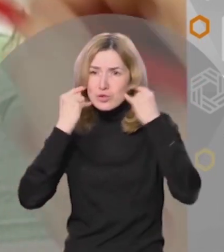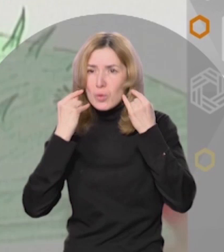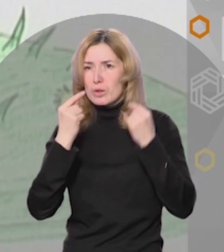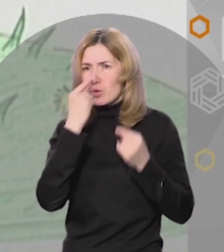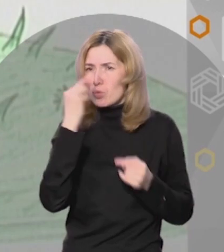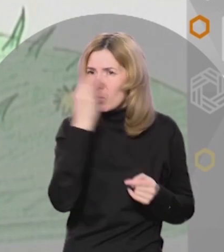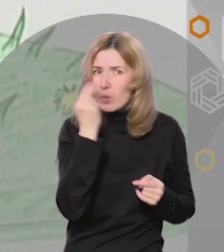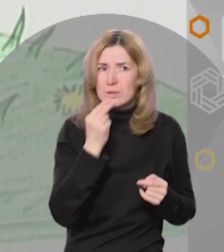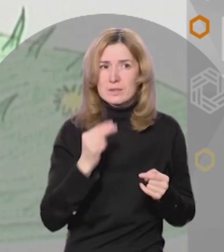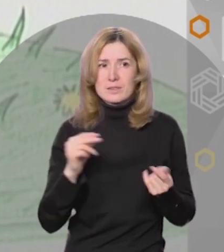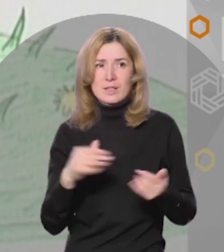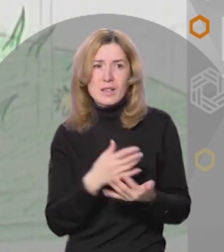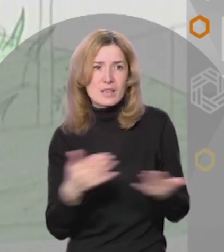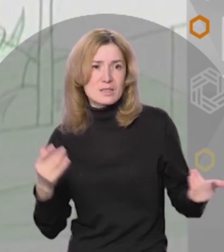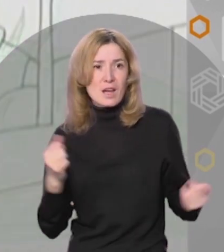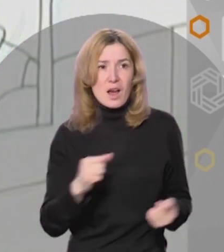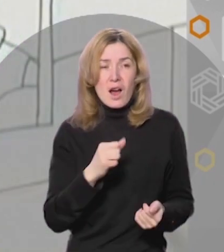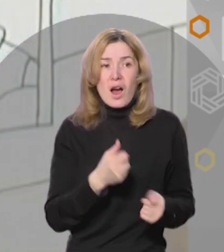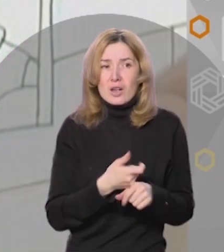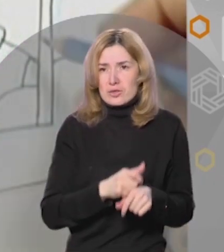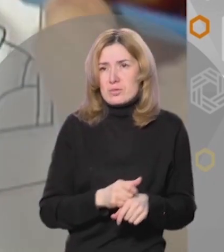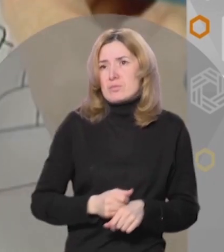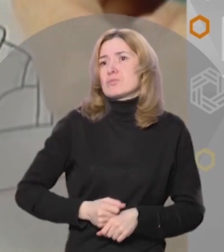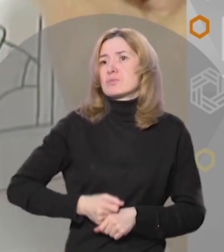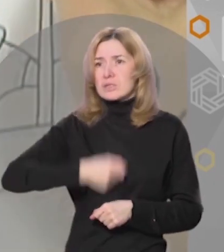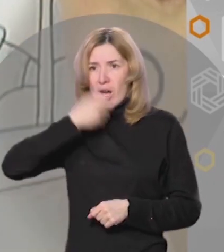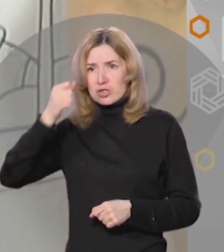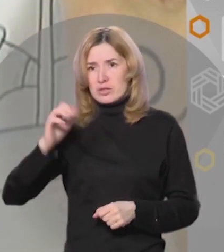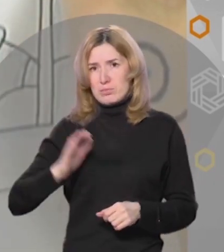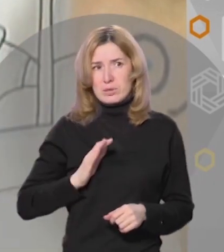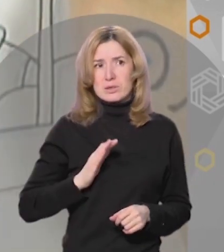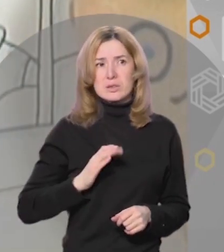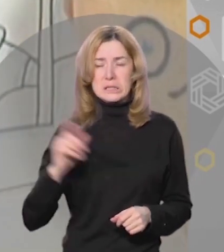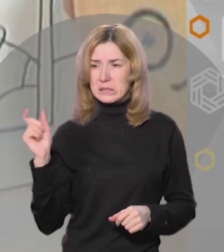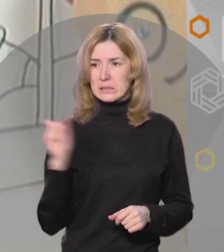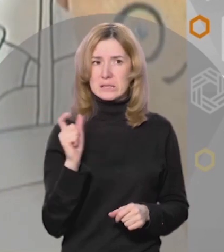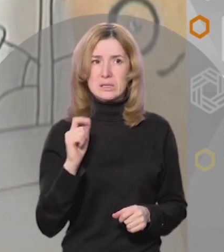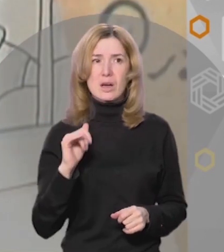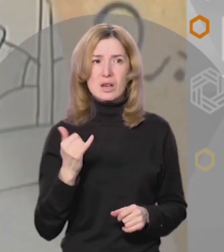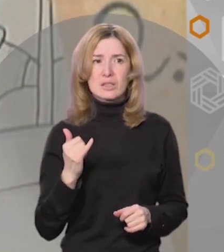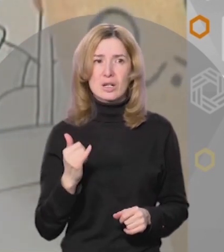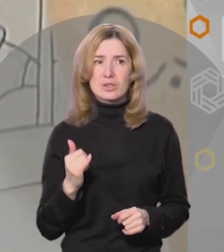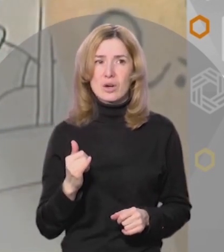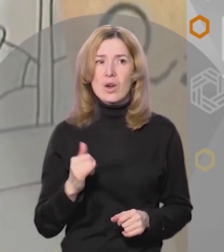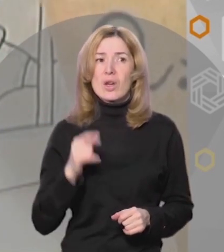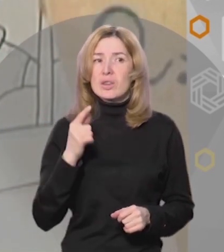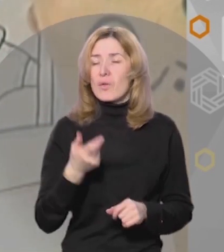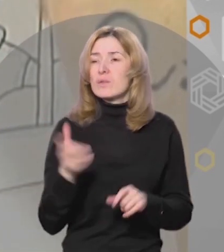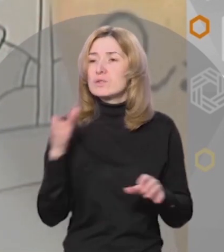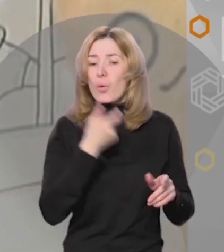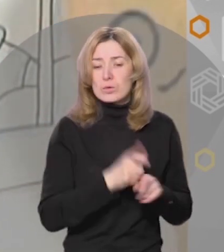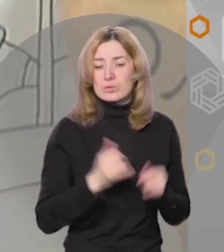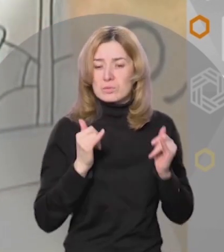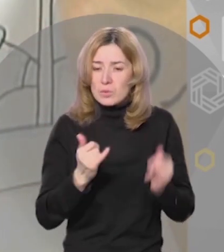носы. Пойди отмойся. Самым старшим и значительным был синий карандашик. Все его